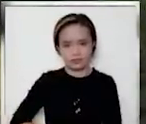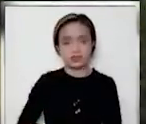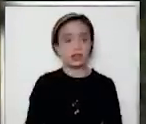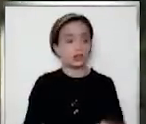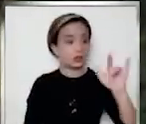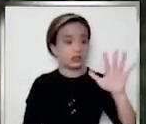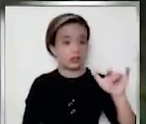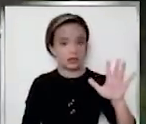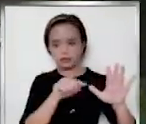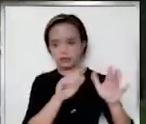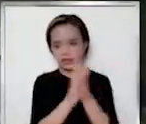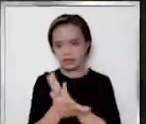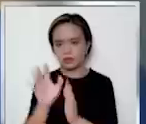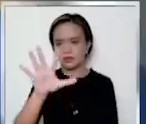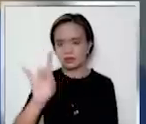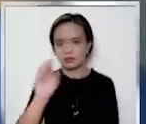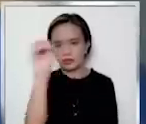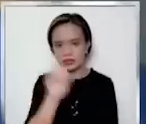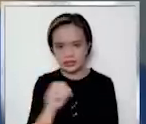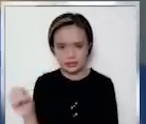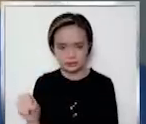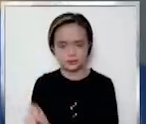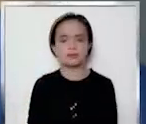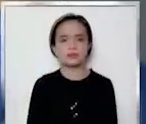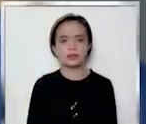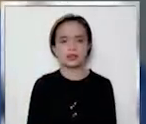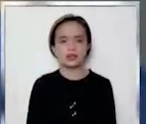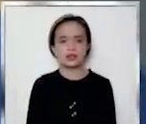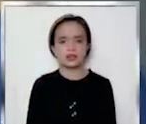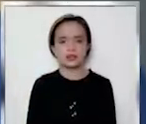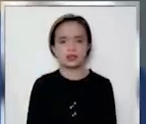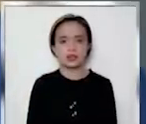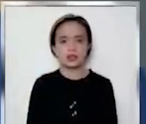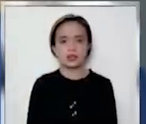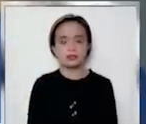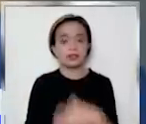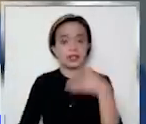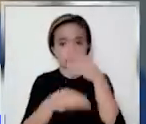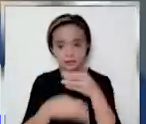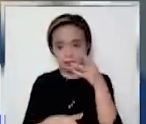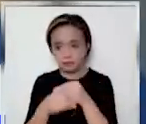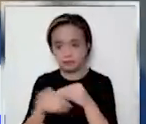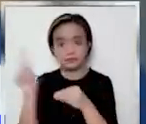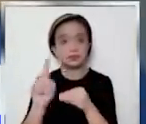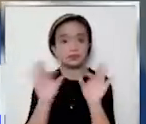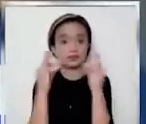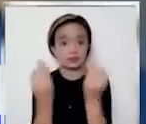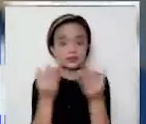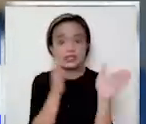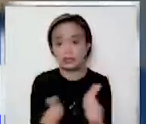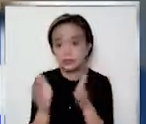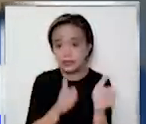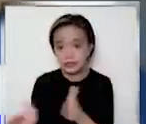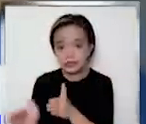ang contraceptive prevalence. The fact na tumaas po yung prevalence po ng family planning methods, actually it's